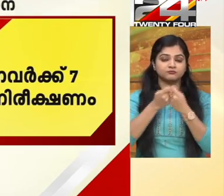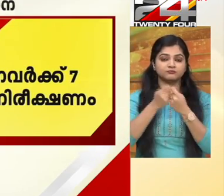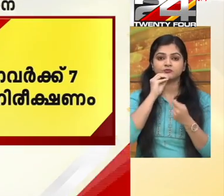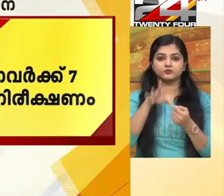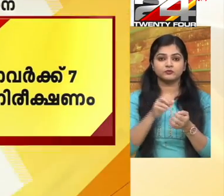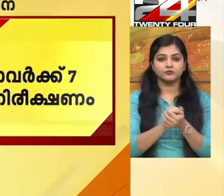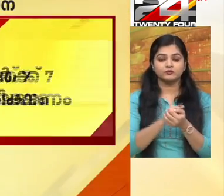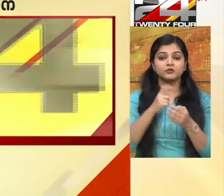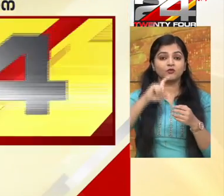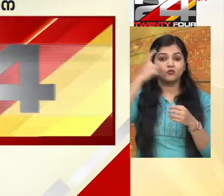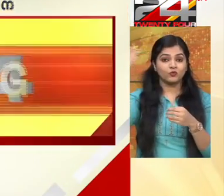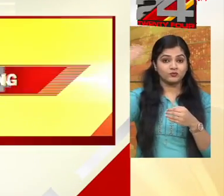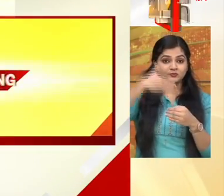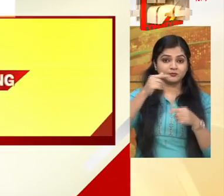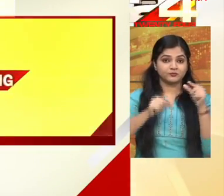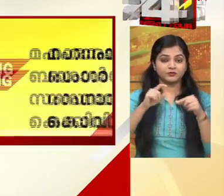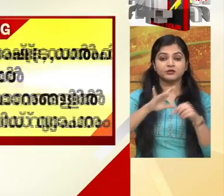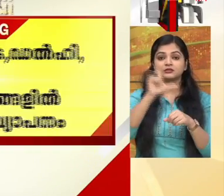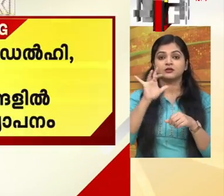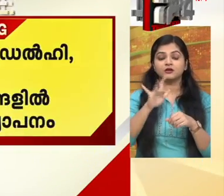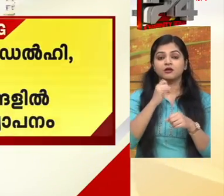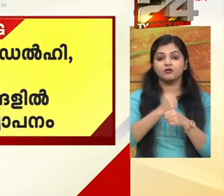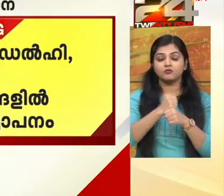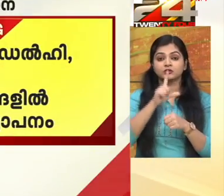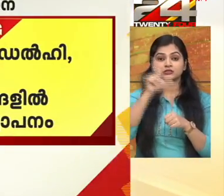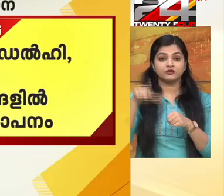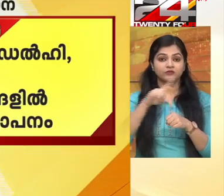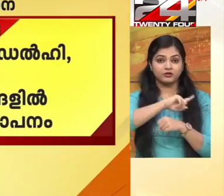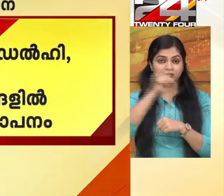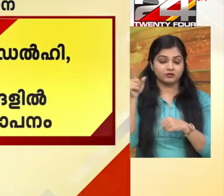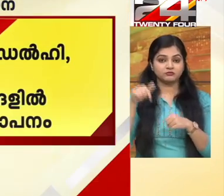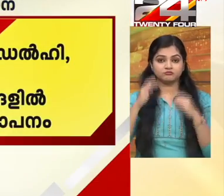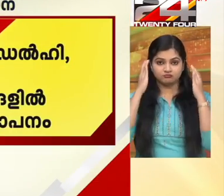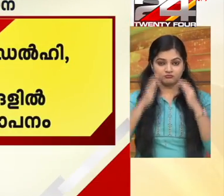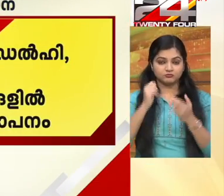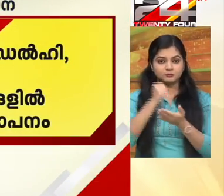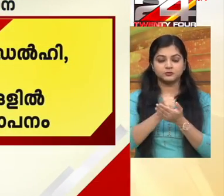വ്യക്തമാക്കി. വിദേശത്തു നിന്നെത്തുന്നവർക്ക് കേന്ദ്ര സർക്കാർ 7 ദിവസത്തെ നിരീക്ഷണം നിർബന്ധമാക്കി.